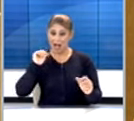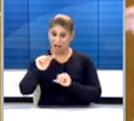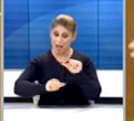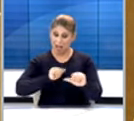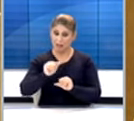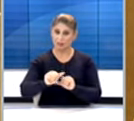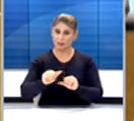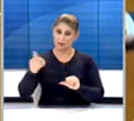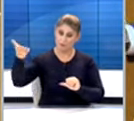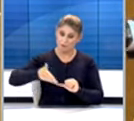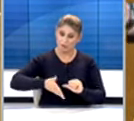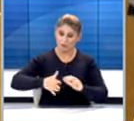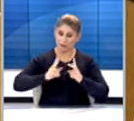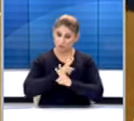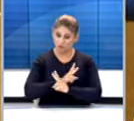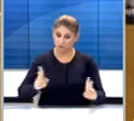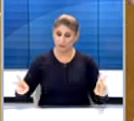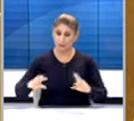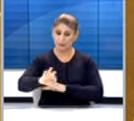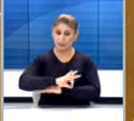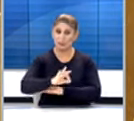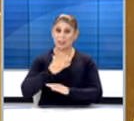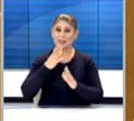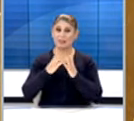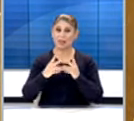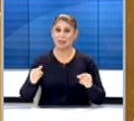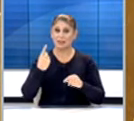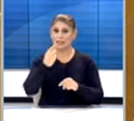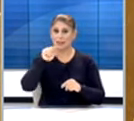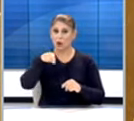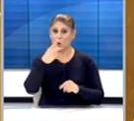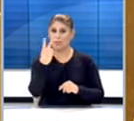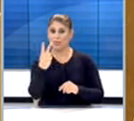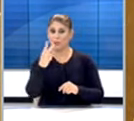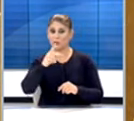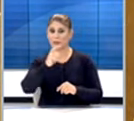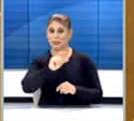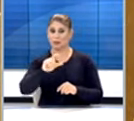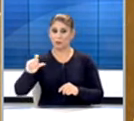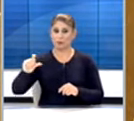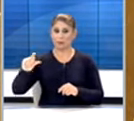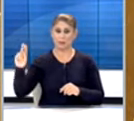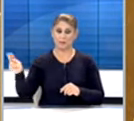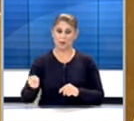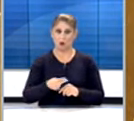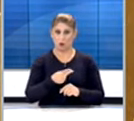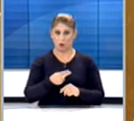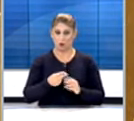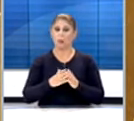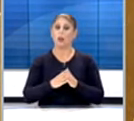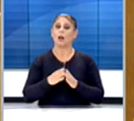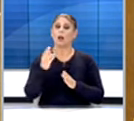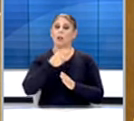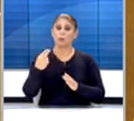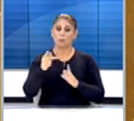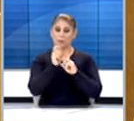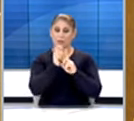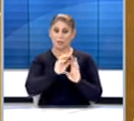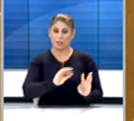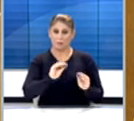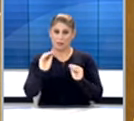φέρτε διαφάνεια, κάντε σχεδιασμό, διότι θα χάσετε 1,2 δισεκατομμύρια ευρώ για την ψηφιακή